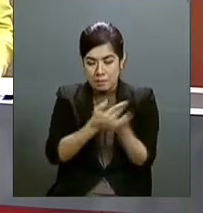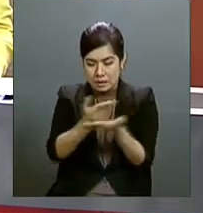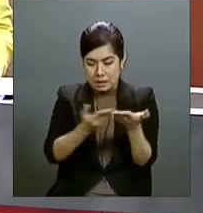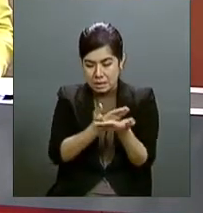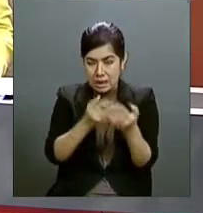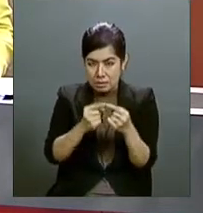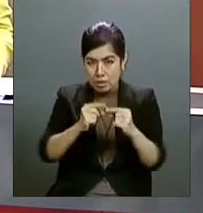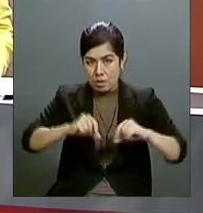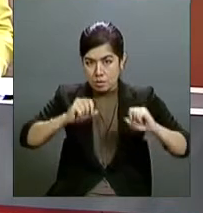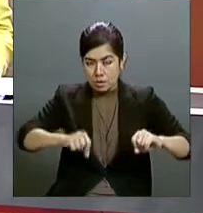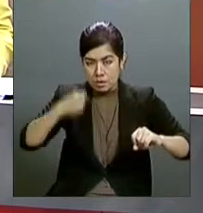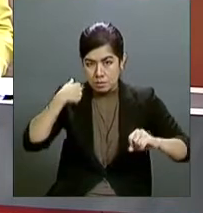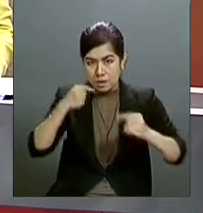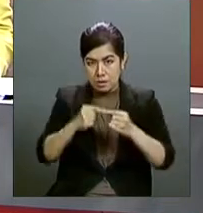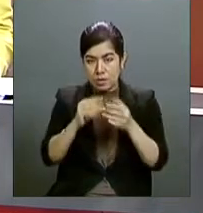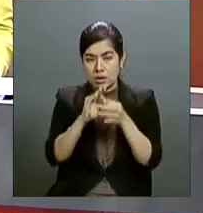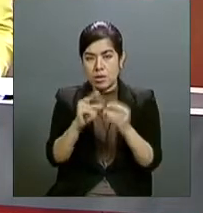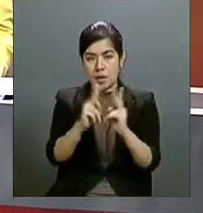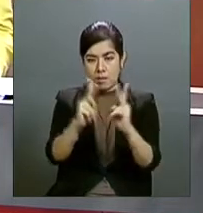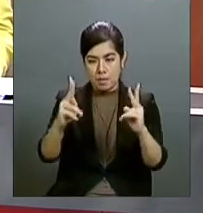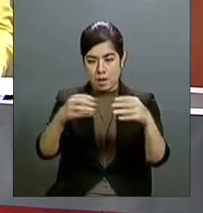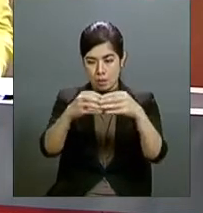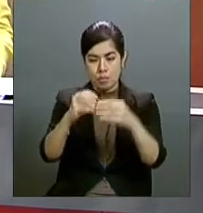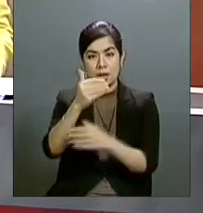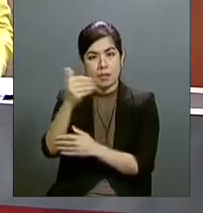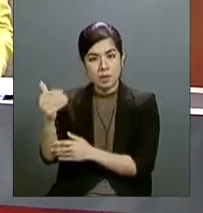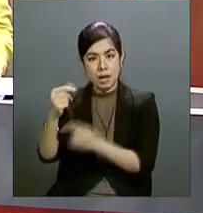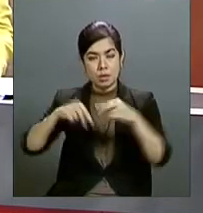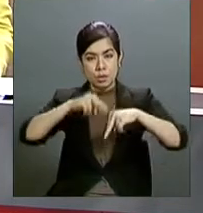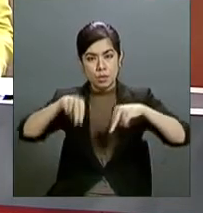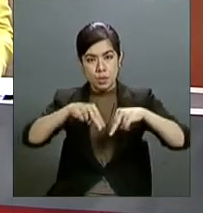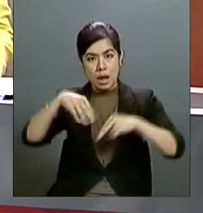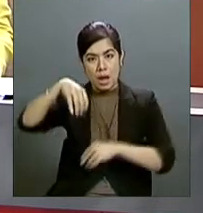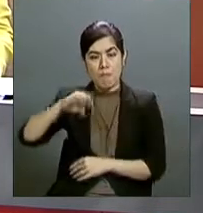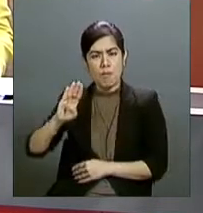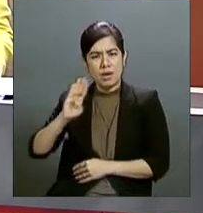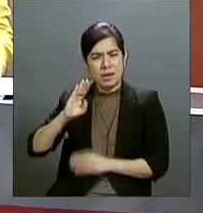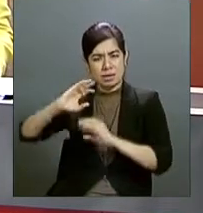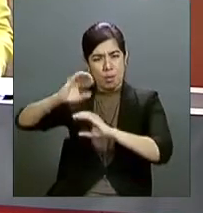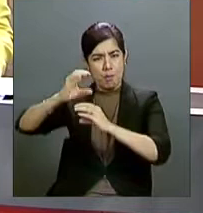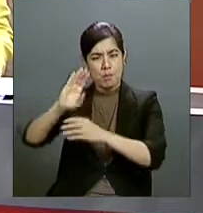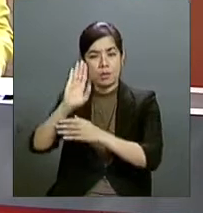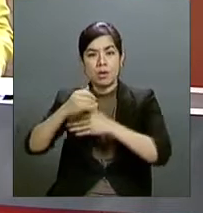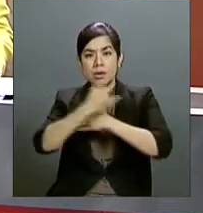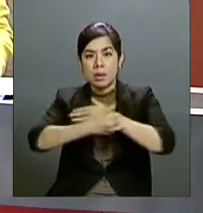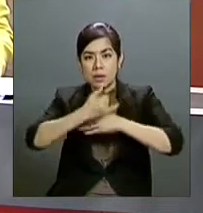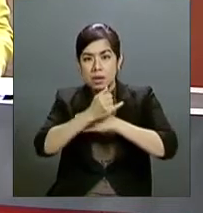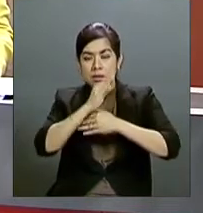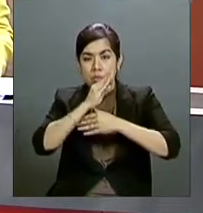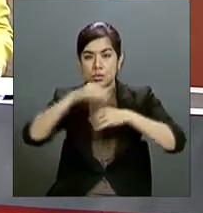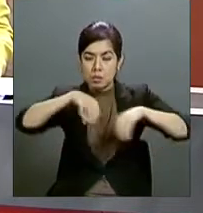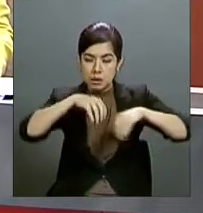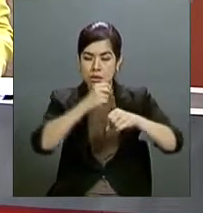อบจัดตั้งคณะกรรมการระดับชาติขึ้นมาดูแลบริษัทภาพยนตร์ของต่างประเทศนะคะที่จะเข้ามาจัดทำภาพยนตร์ซึ่